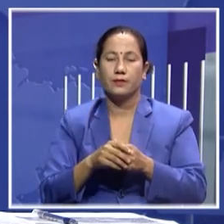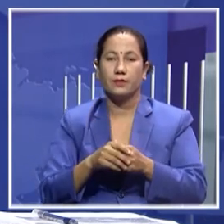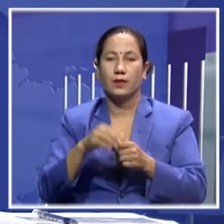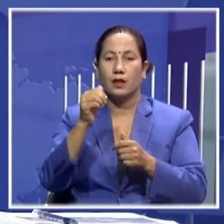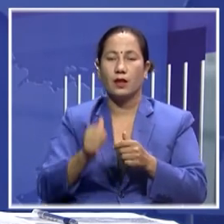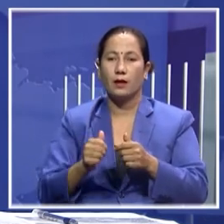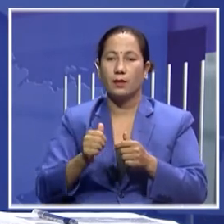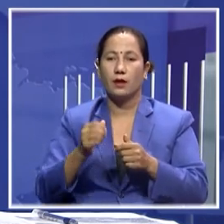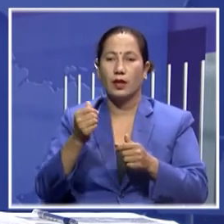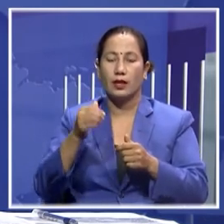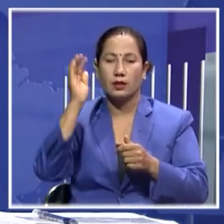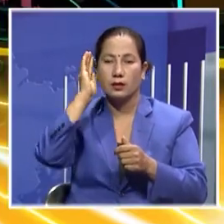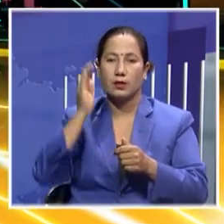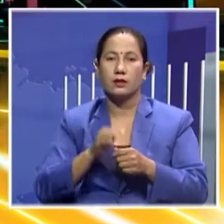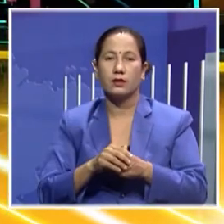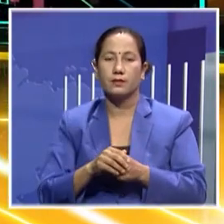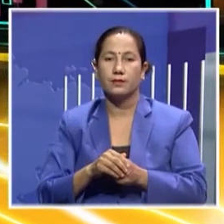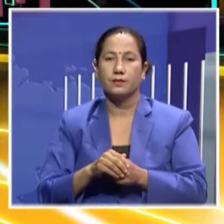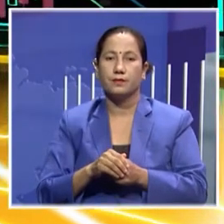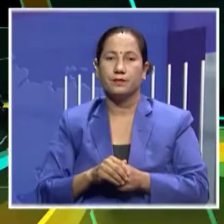अब आर्थिक समाचार।